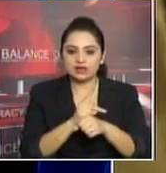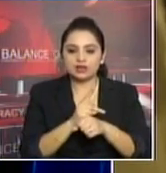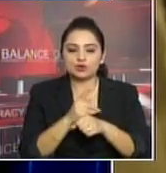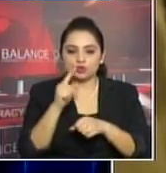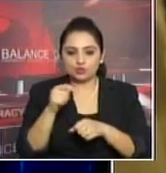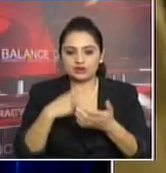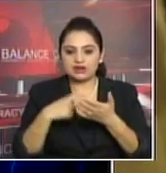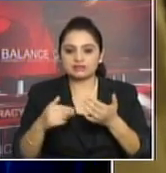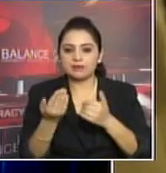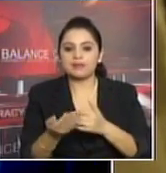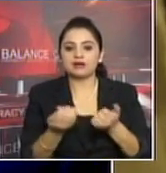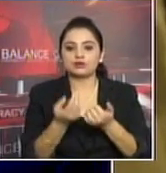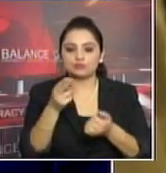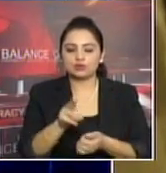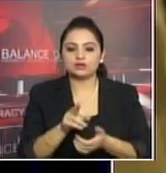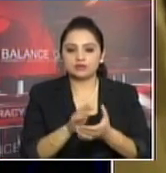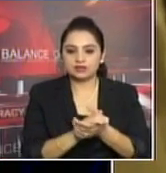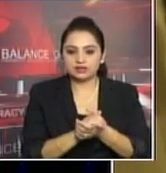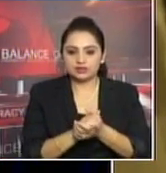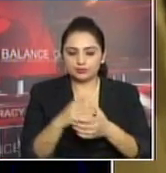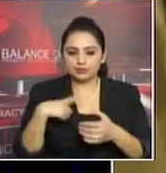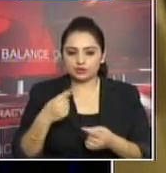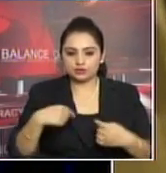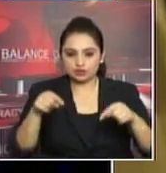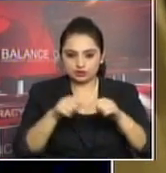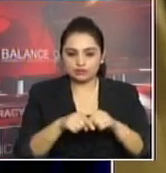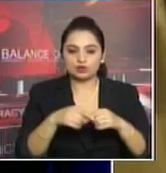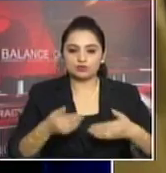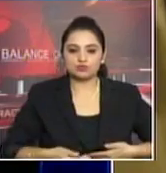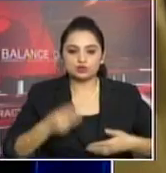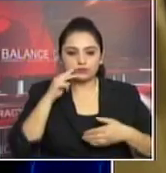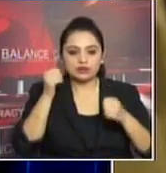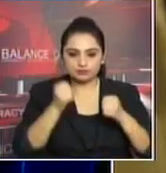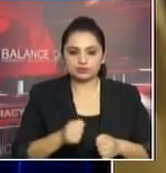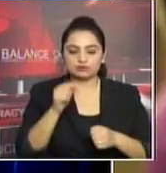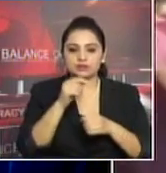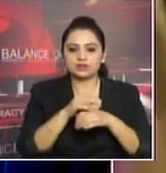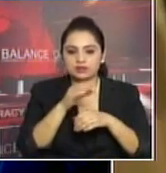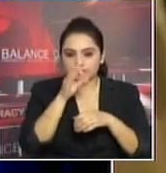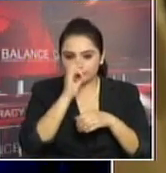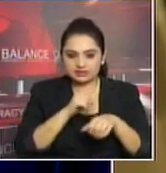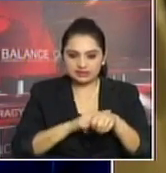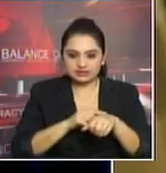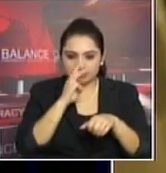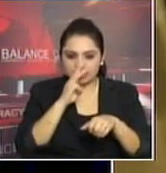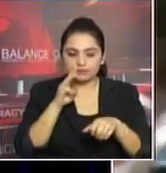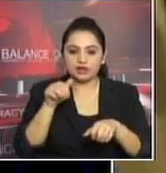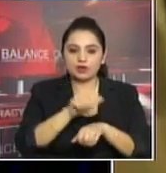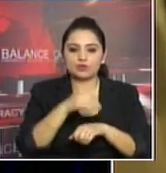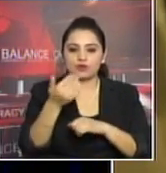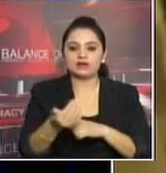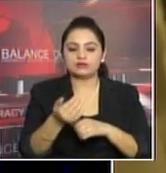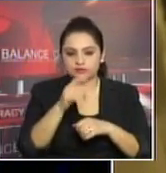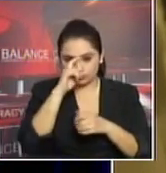ओलीको राजीनामाको माग गर्नुभएको छ। प्रतिनिधि सभाको बुधबार बसेको बैठकको विशेष समयमा सांसद सिंहले संविधानको